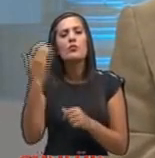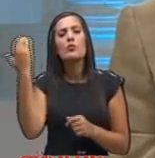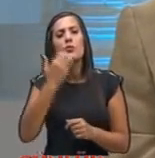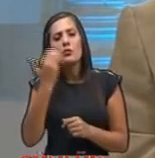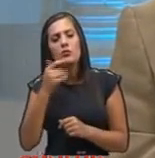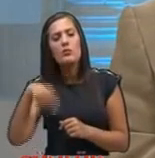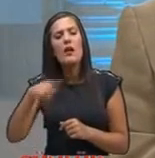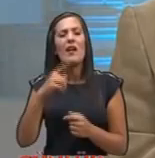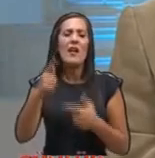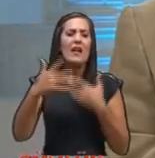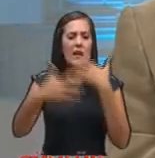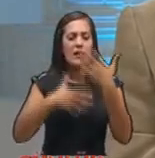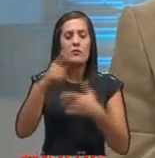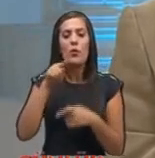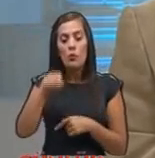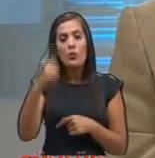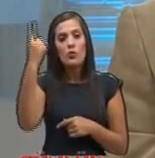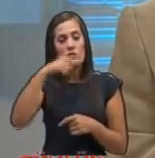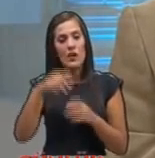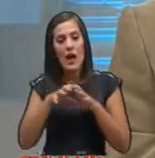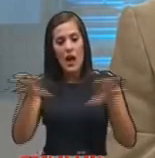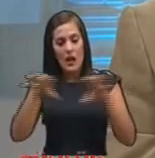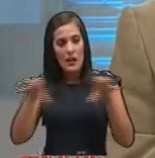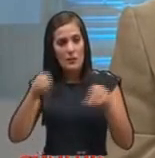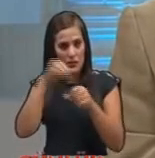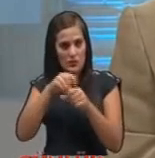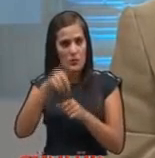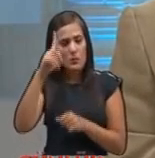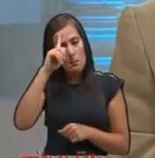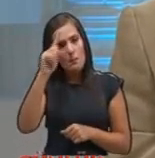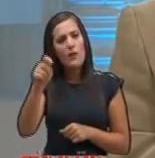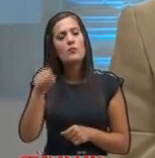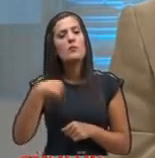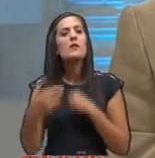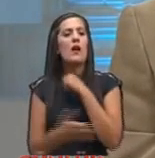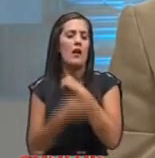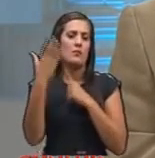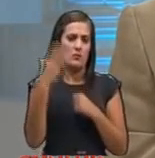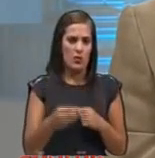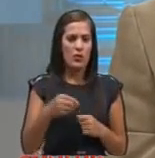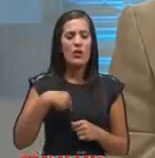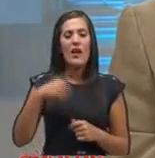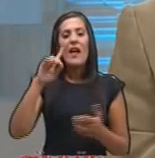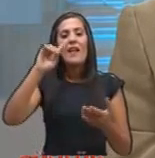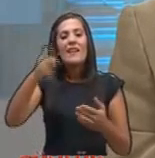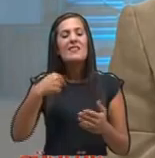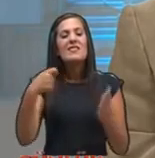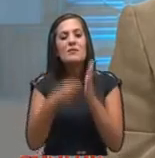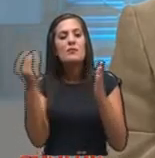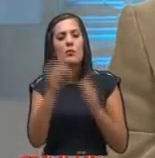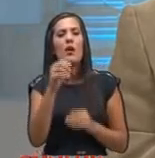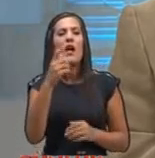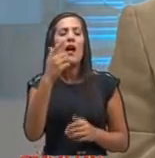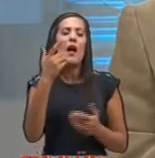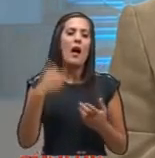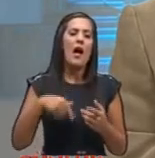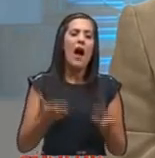Ayrıca da bunları ayırt etmek için bu gibi şeye de başvuruyoruz. Bize yardımcı oluyor. Teşhiste kabaca böyle.